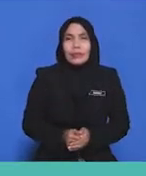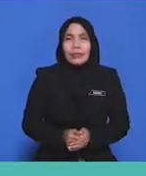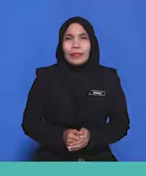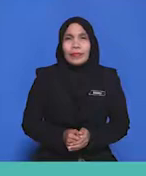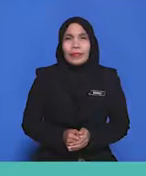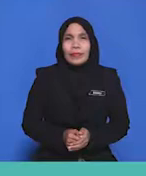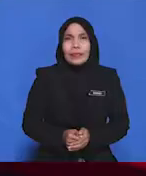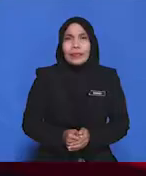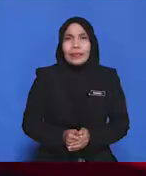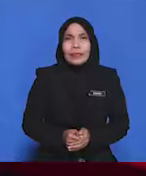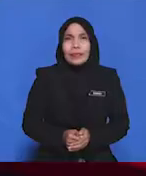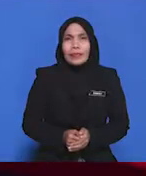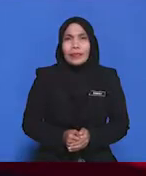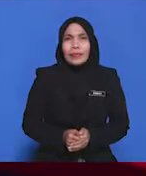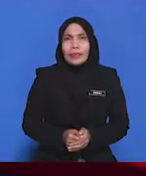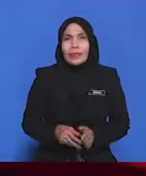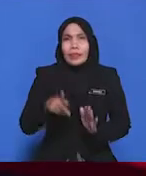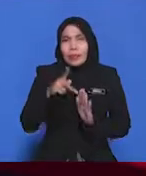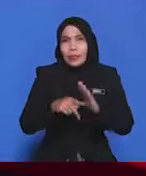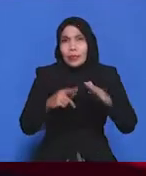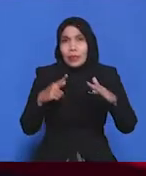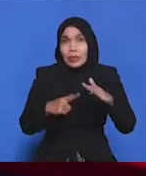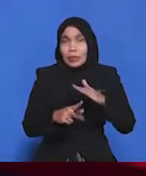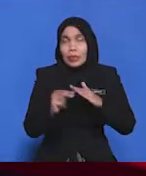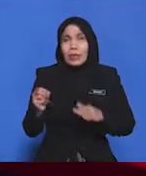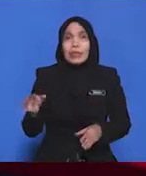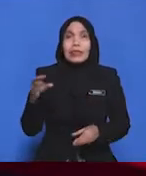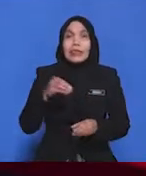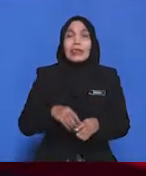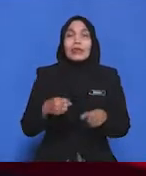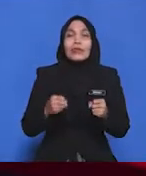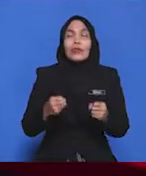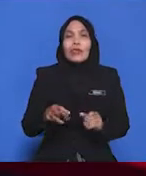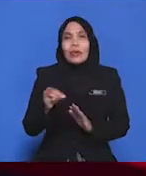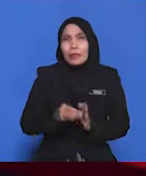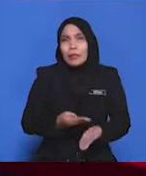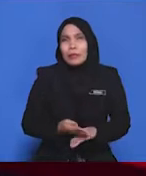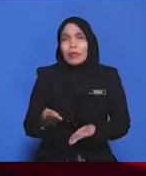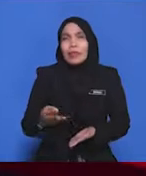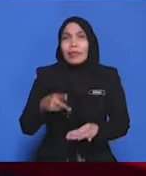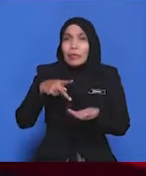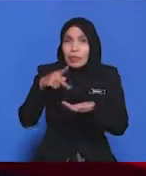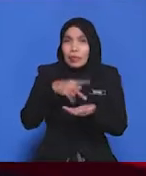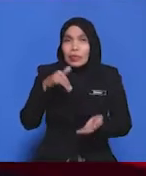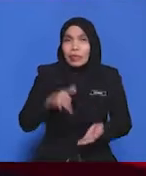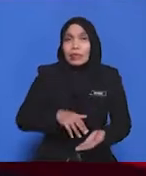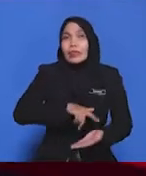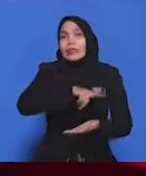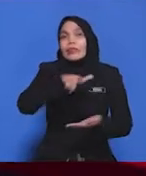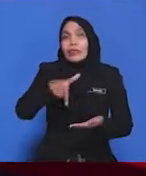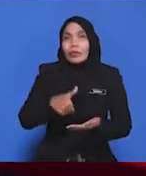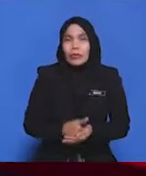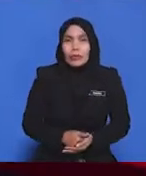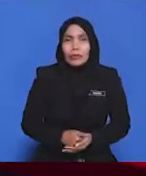positif? Penglibatan dalam sukan memberi kesan yang menyeluruh kepada perkembangan